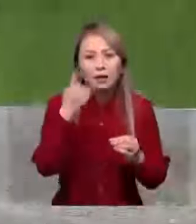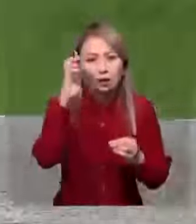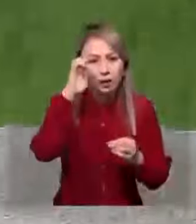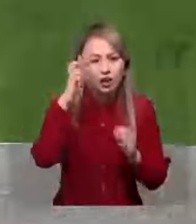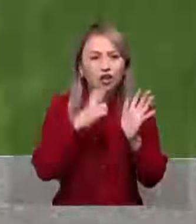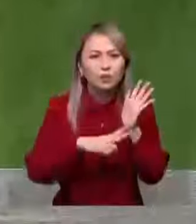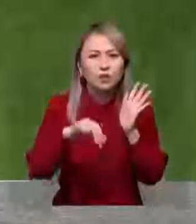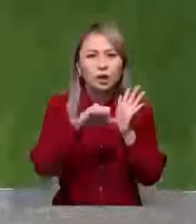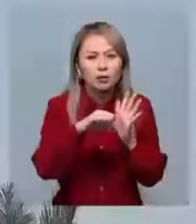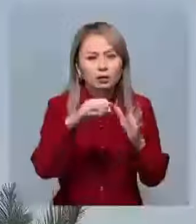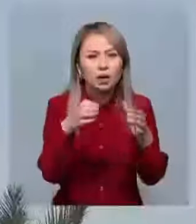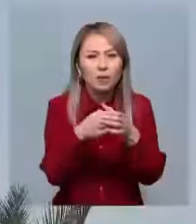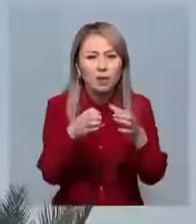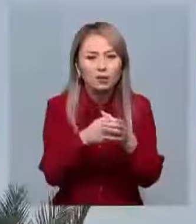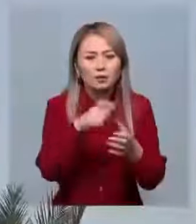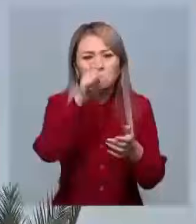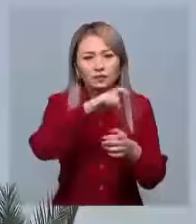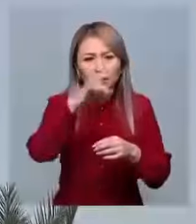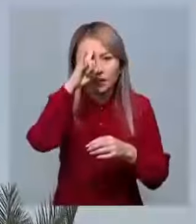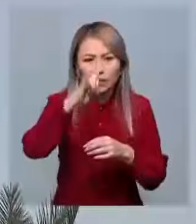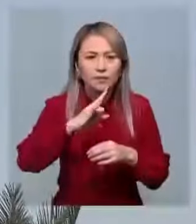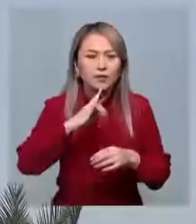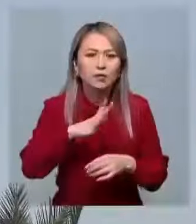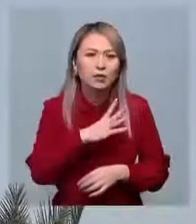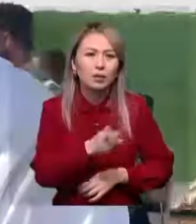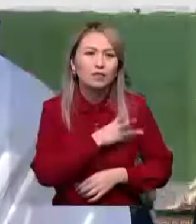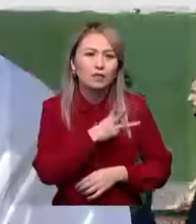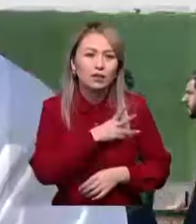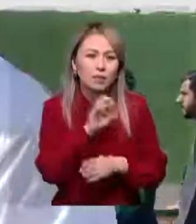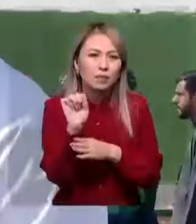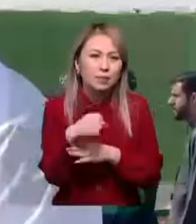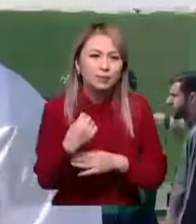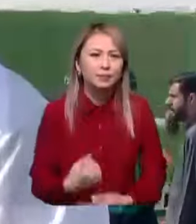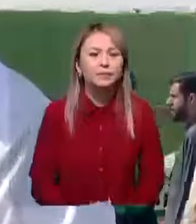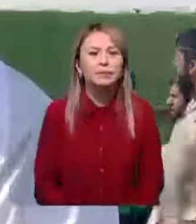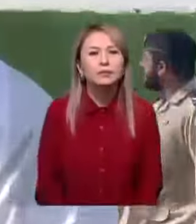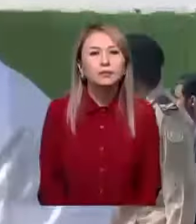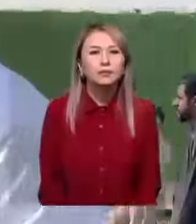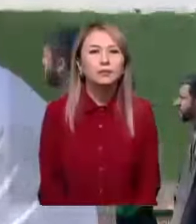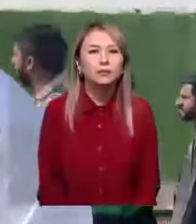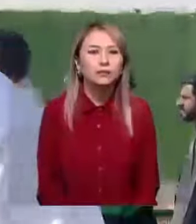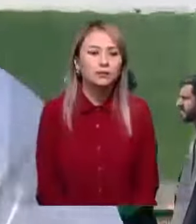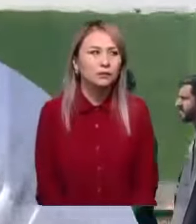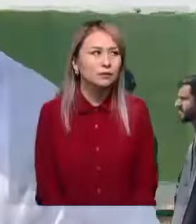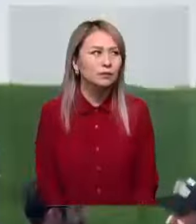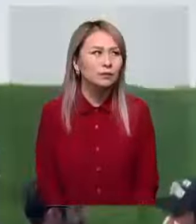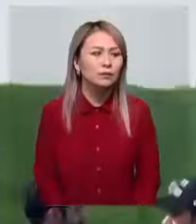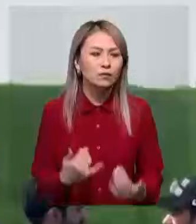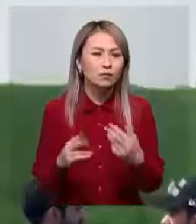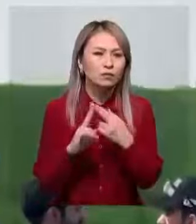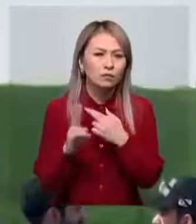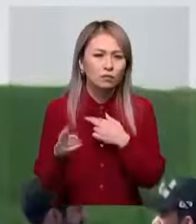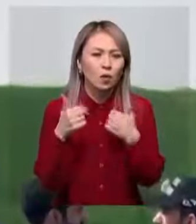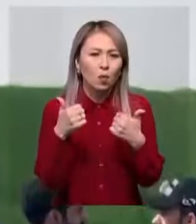76 команданың арасында қазақстандық құраманың жеңіске деген ынтасы зор. Бірдей жақсы нәтижемен келе жатып қазір.